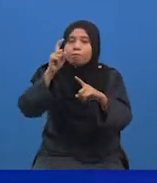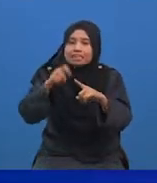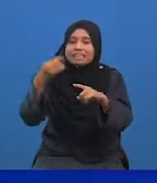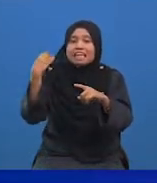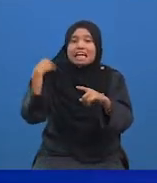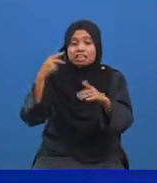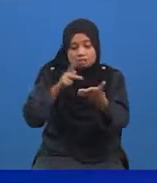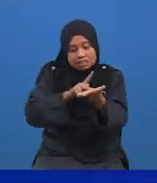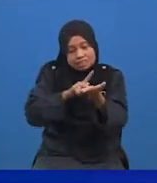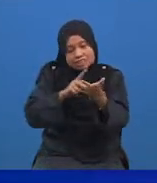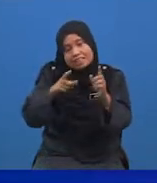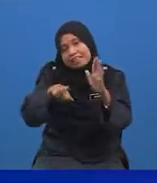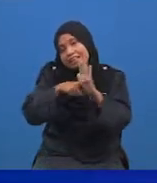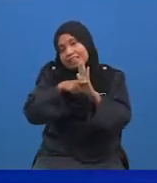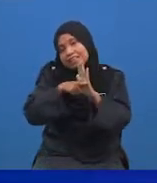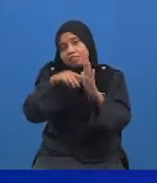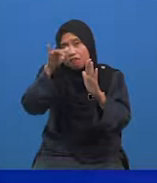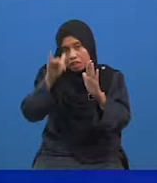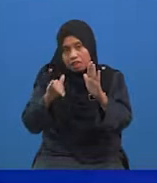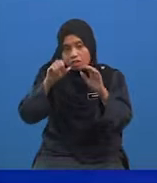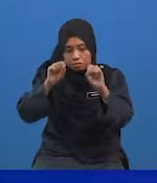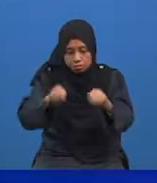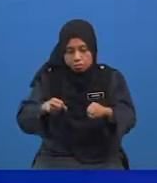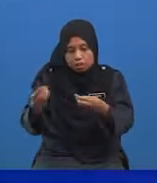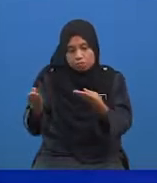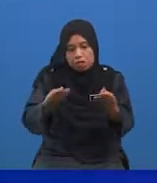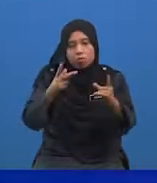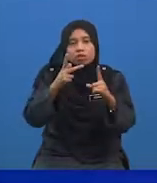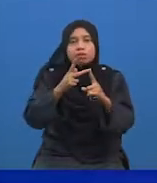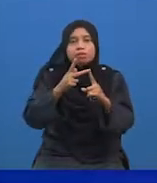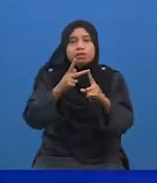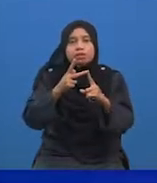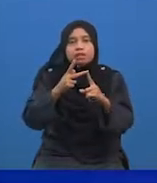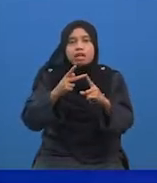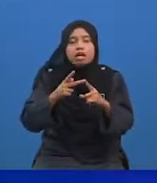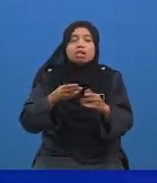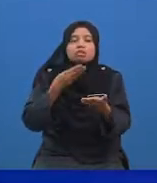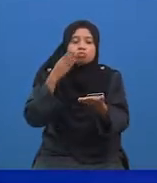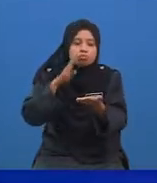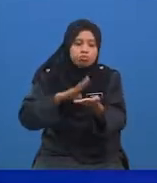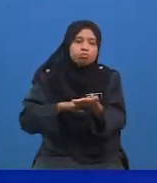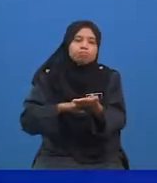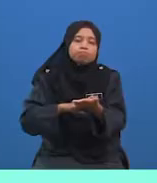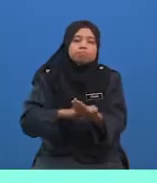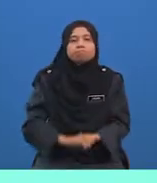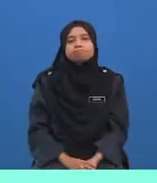kesan negatif yang boleh membawa kepada keburukan.